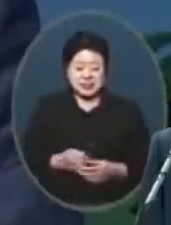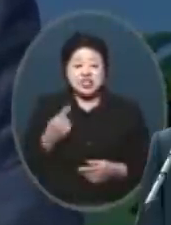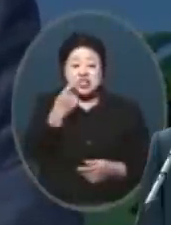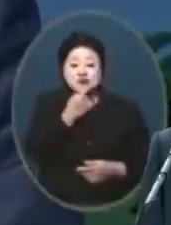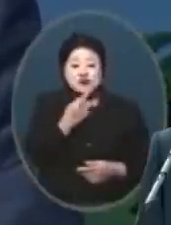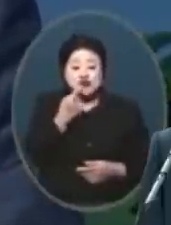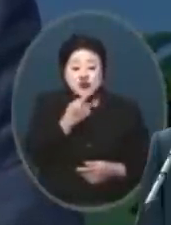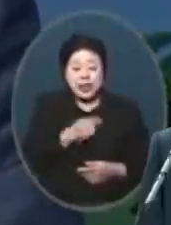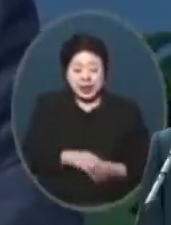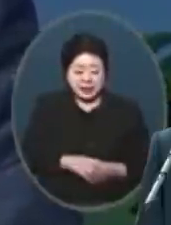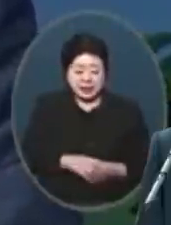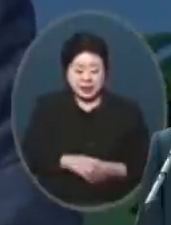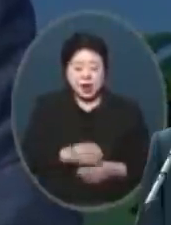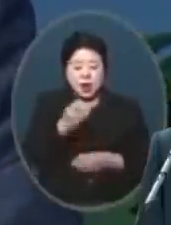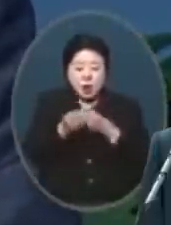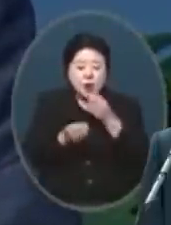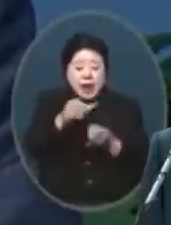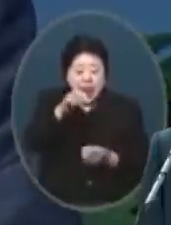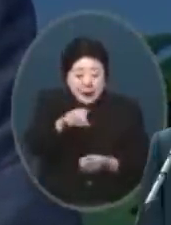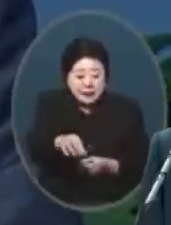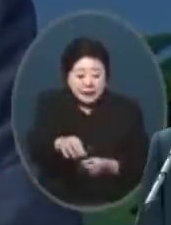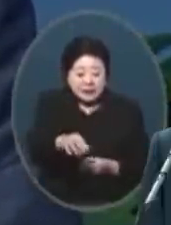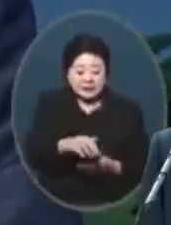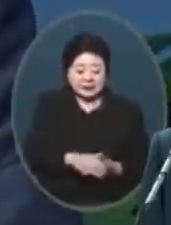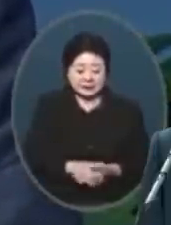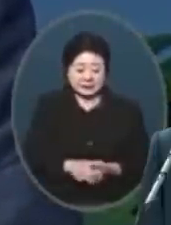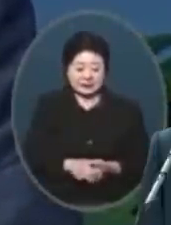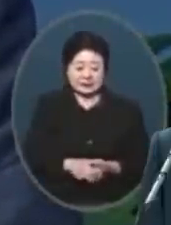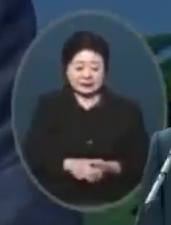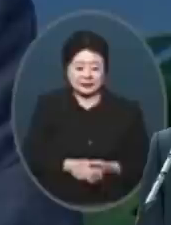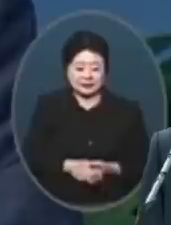입술의 고백 앞에서는